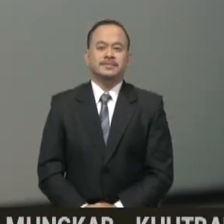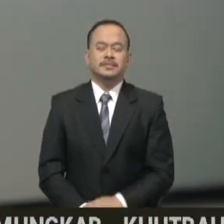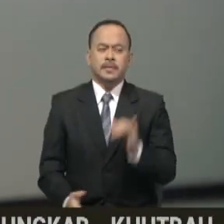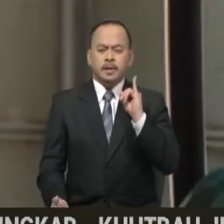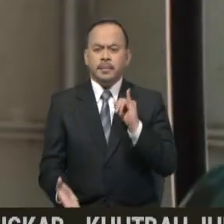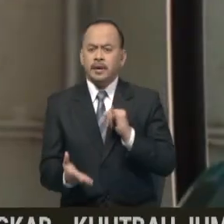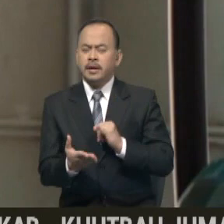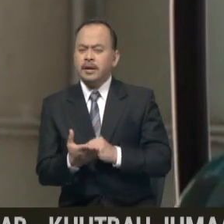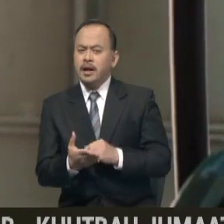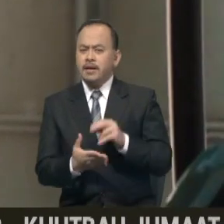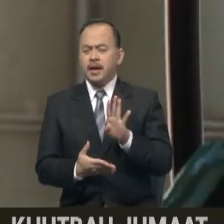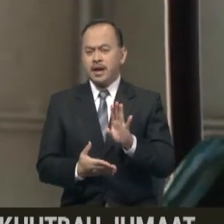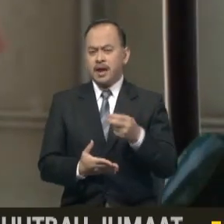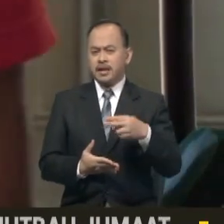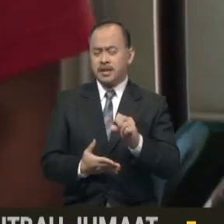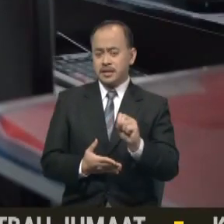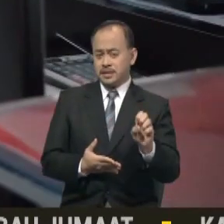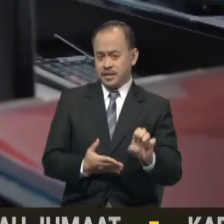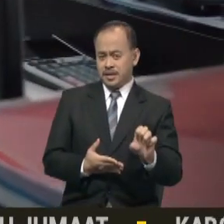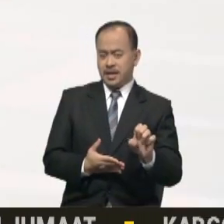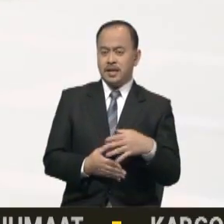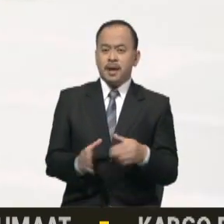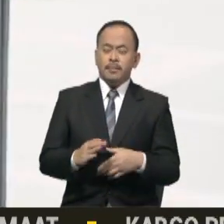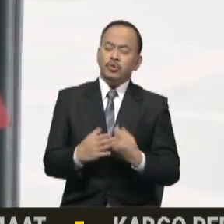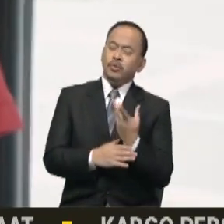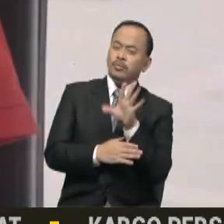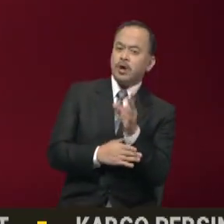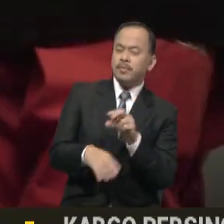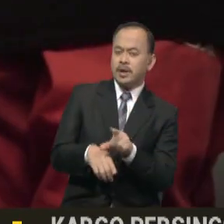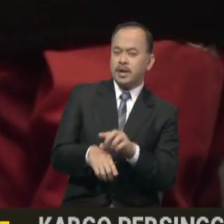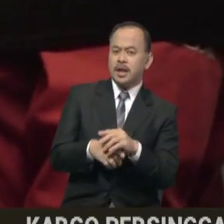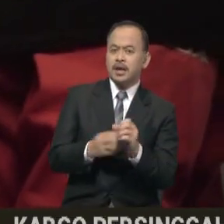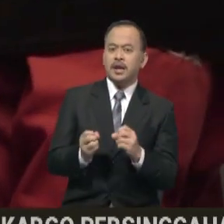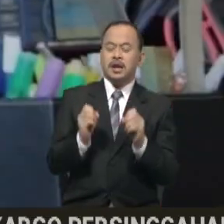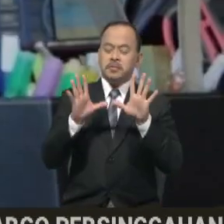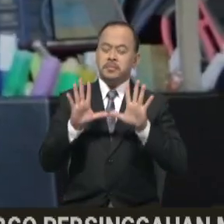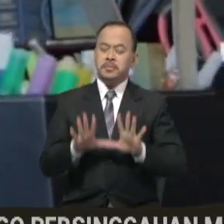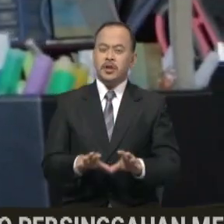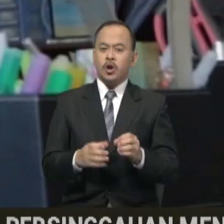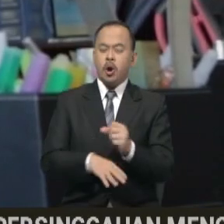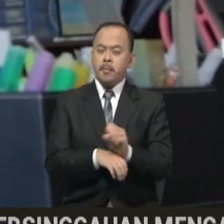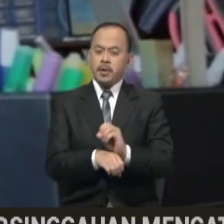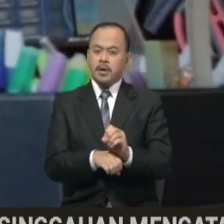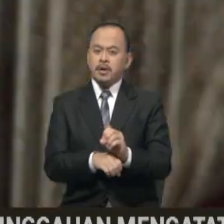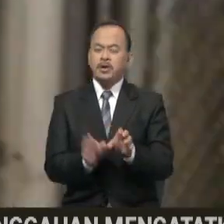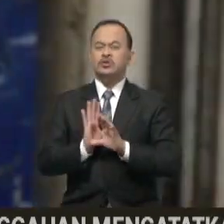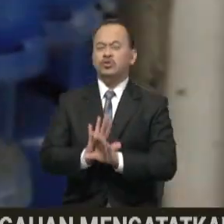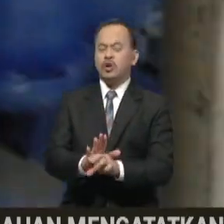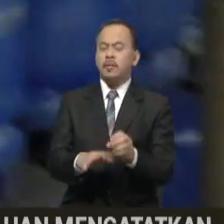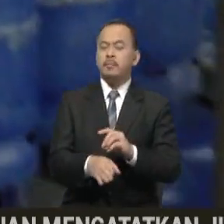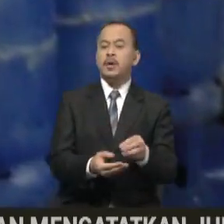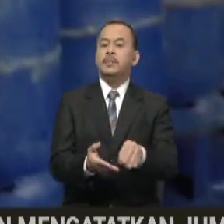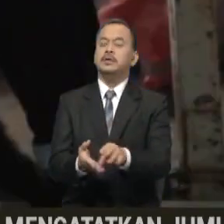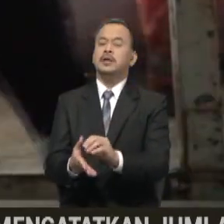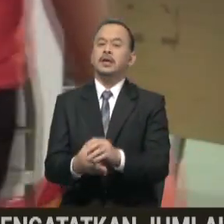Pengiktirafan prestasi dalam HSSE, pertumbuhan perniagaan dan kecemerlangan operasi dalam bidang seperti pemasaran,